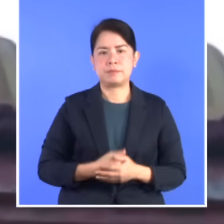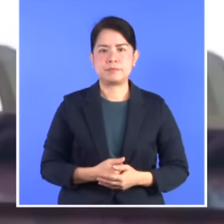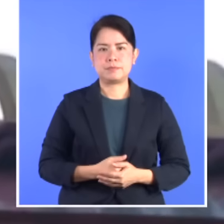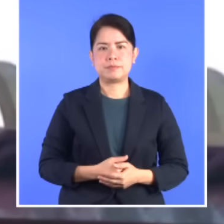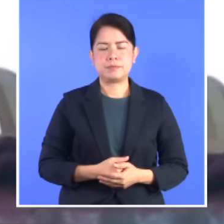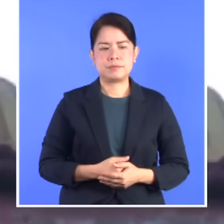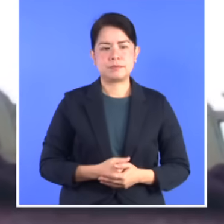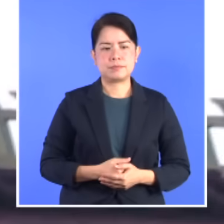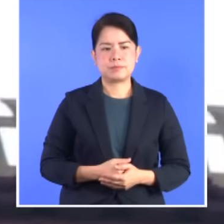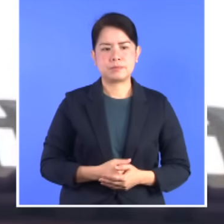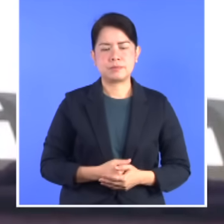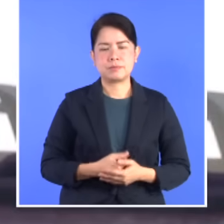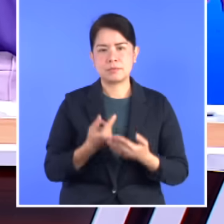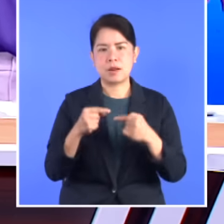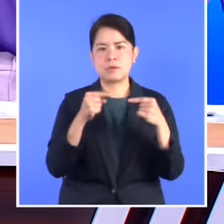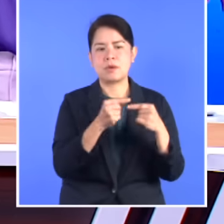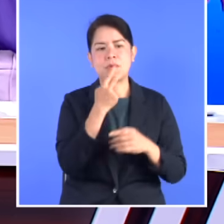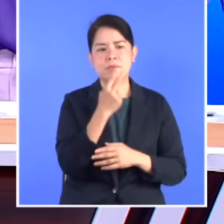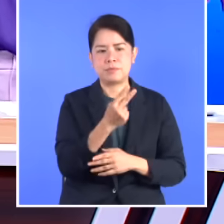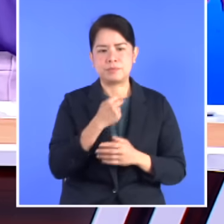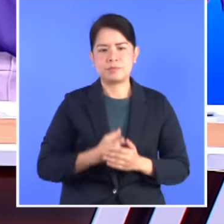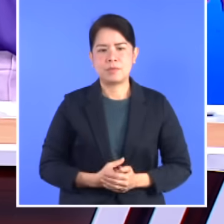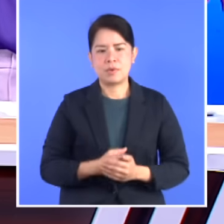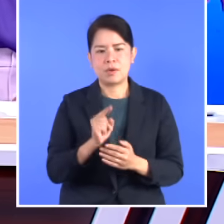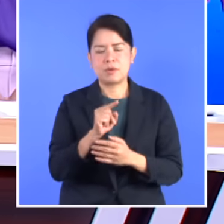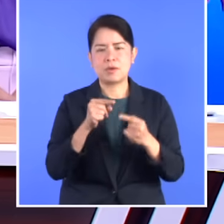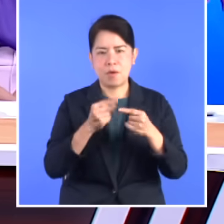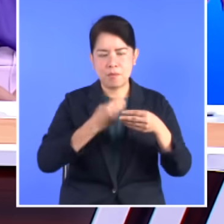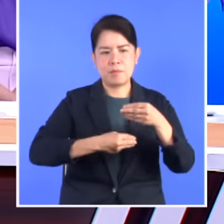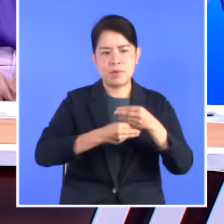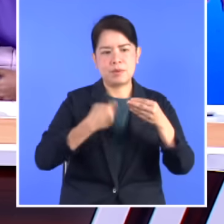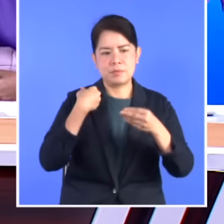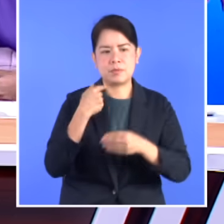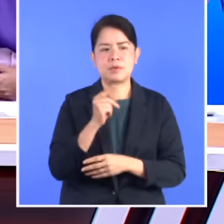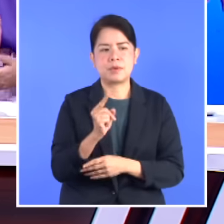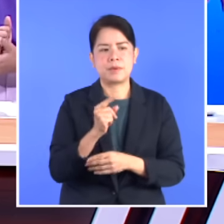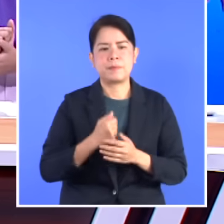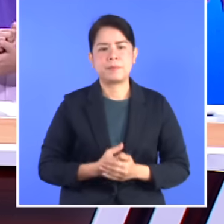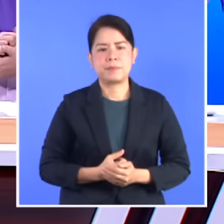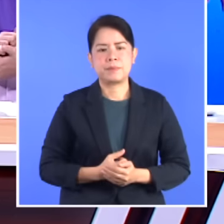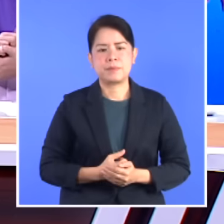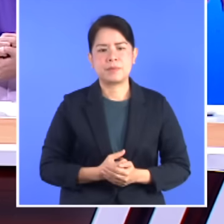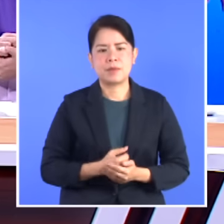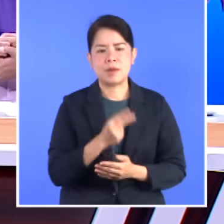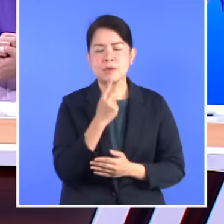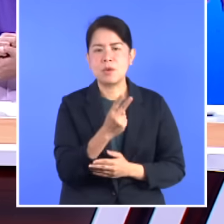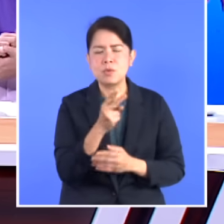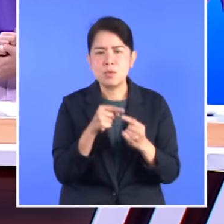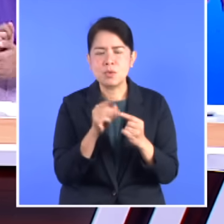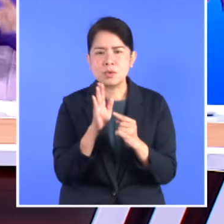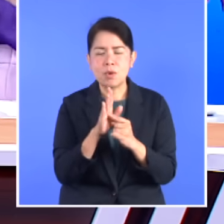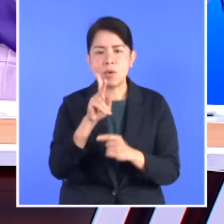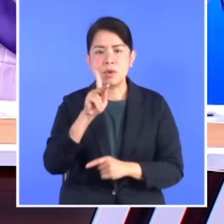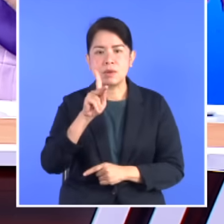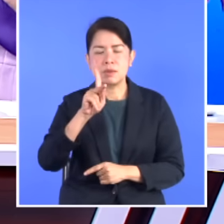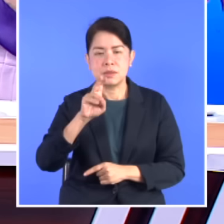ถ้ามาแนวนี้มาแนวสัตว์โลกน่ารักแบบนี้ก็อีกสักหน่อยก็แล้วกันอีกสักข่าวนะคะพี่แป๊ะพี่เจมเคยเห็นเขียดไหมคะ อ๋อเคยเห็นสิครับ